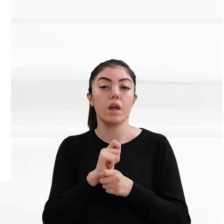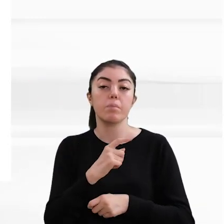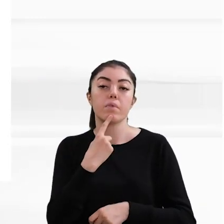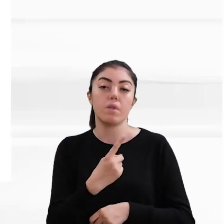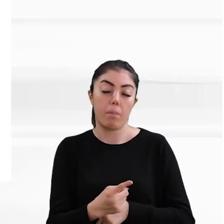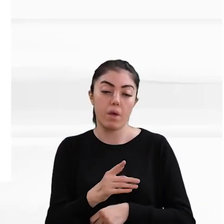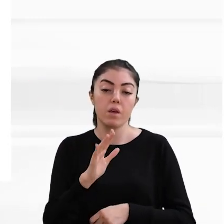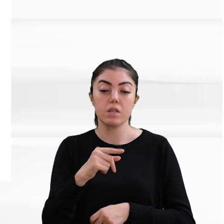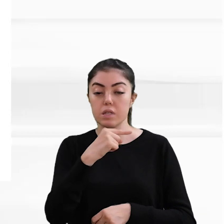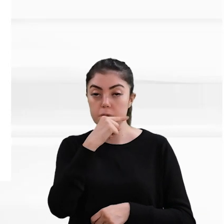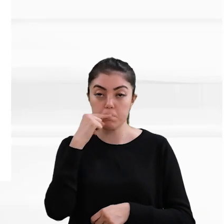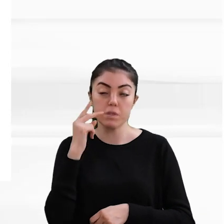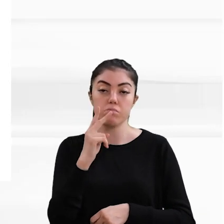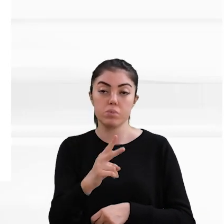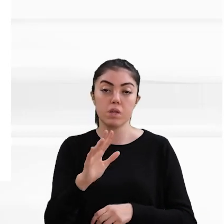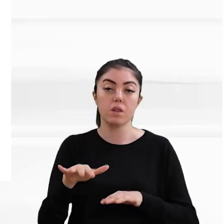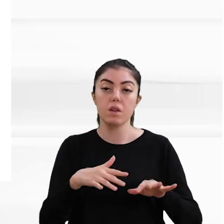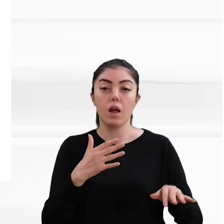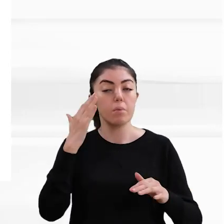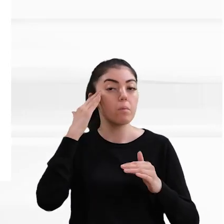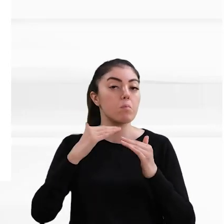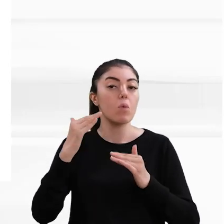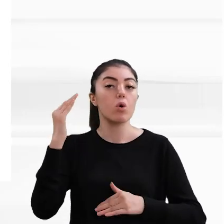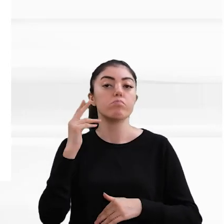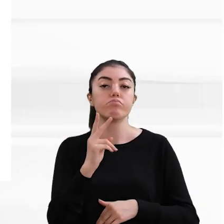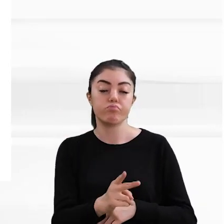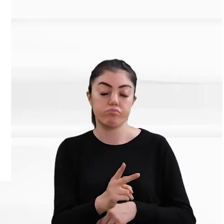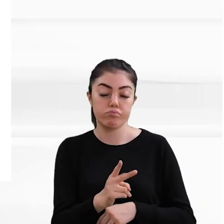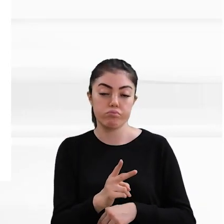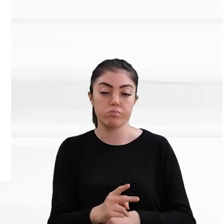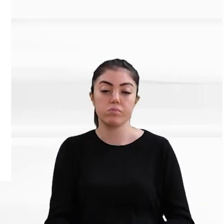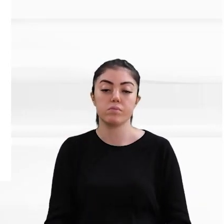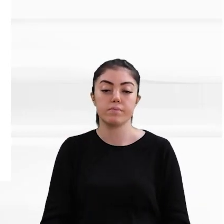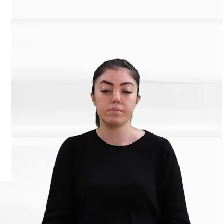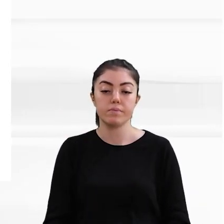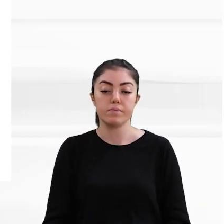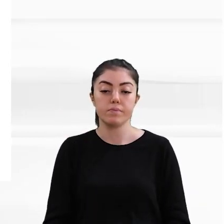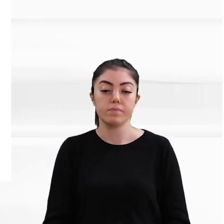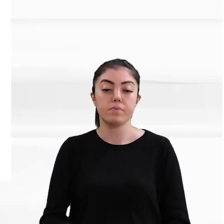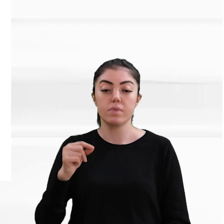dalga boyunun değişmesi demektir. Kırmızı ışığın dalga boyunun